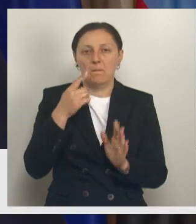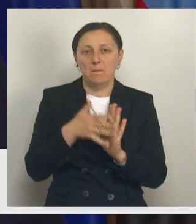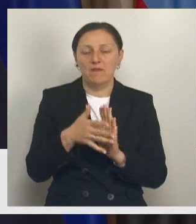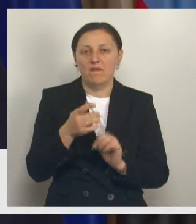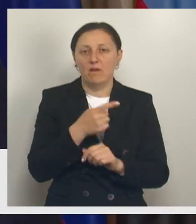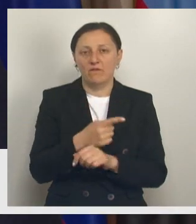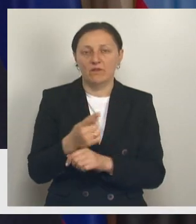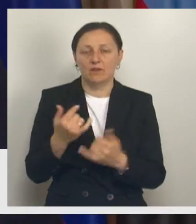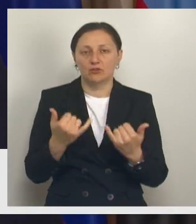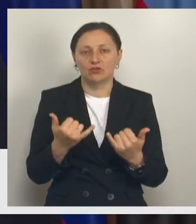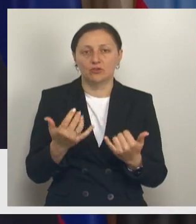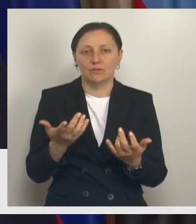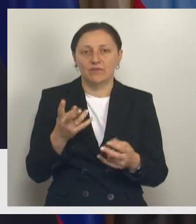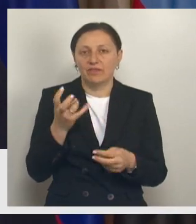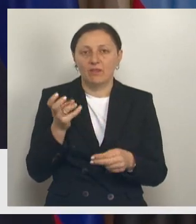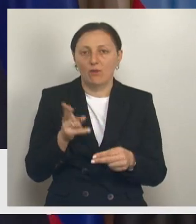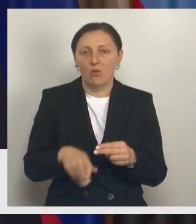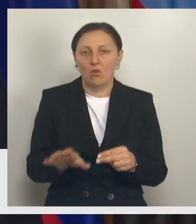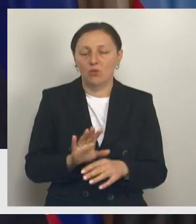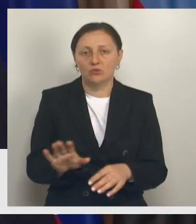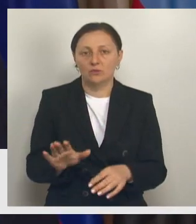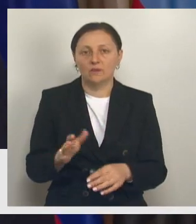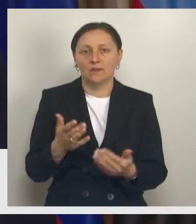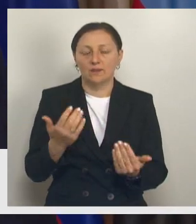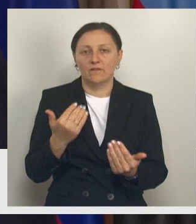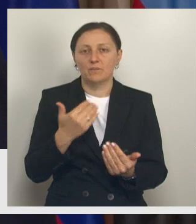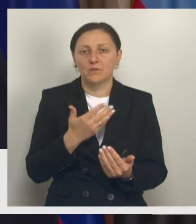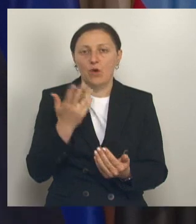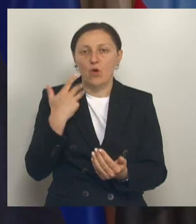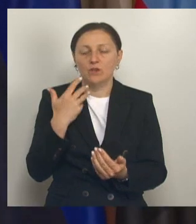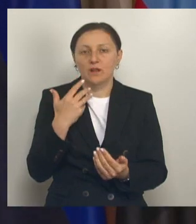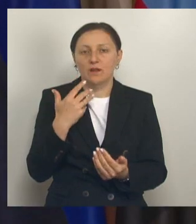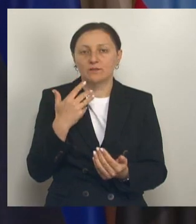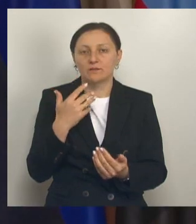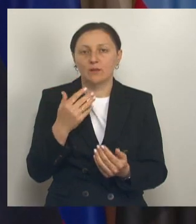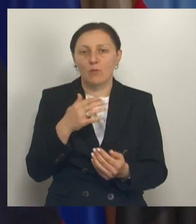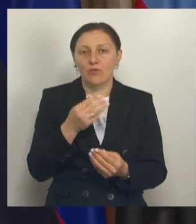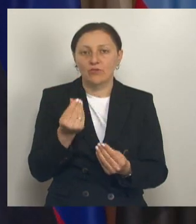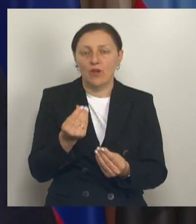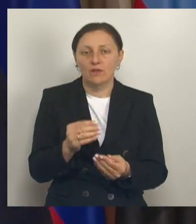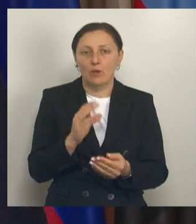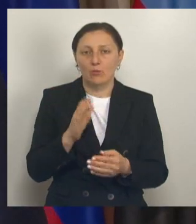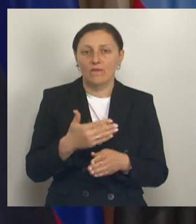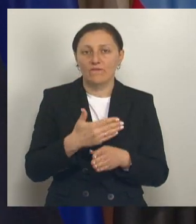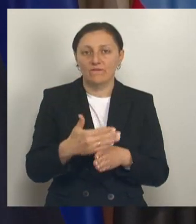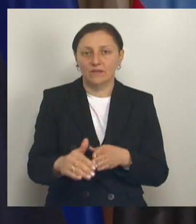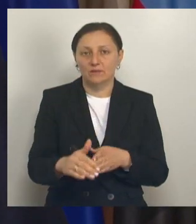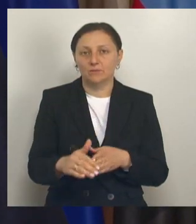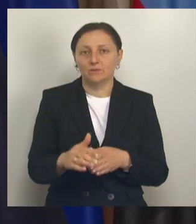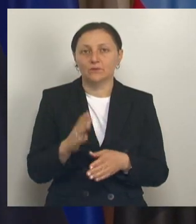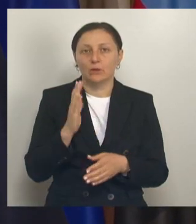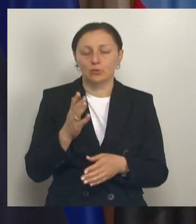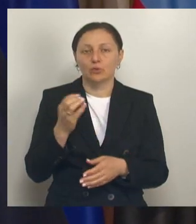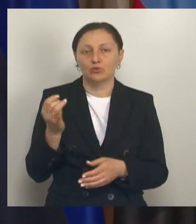на сегодня не закончится Поэтому вот мы тоже как только основную часть денег предоставим и